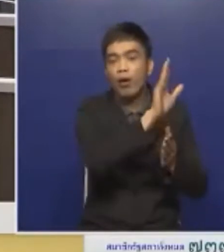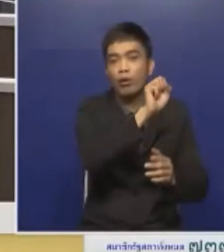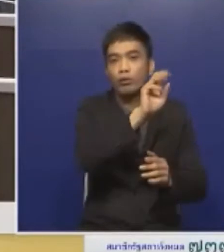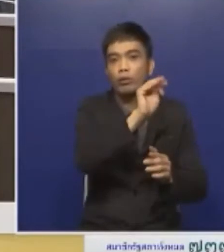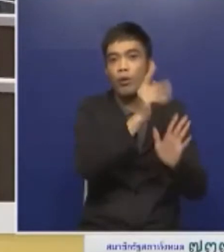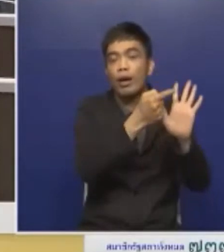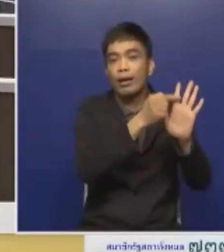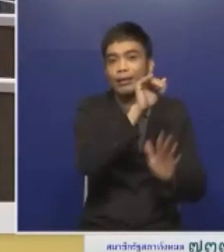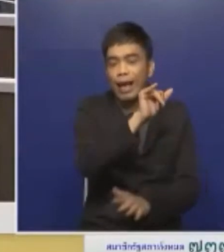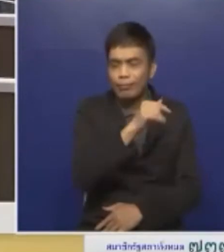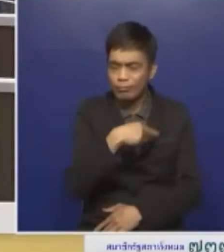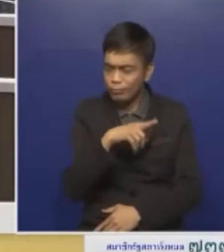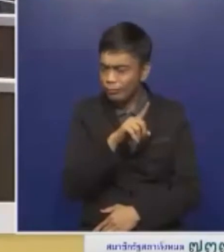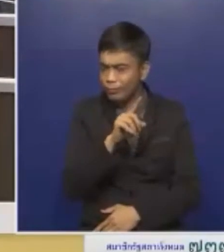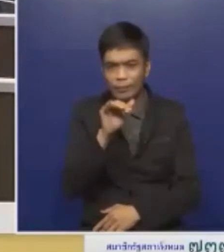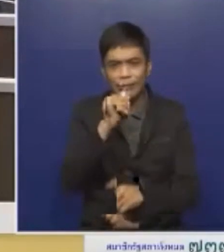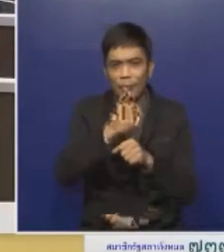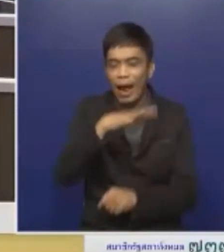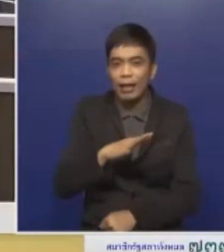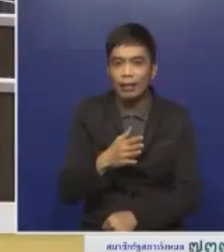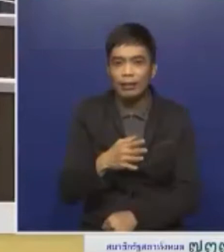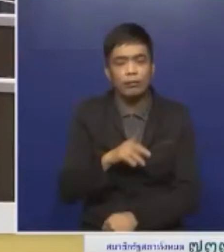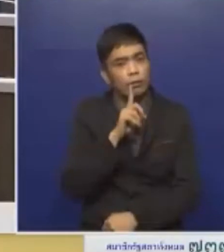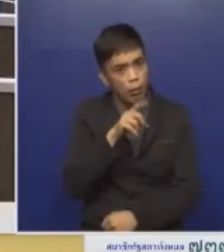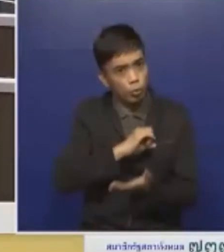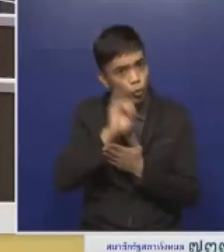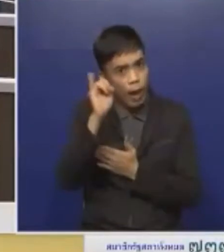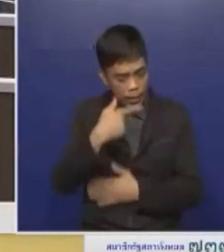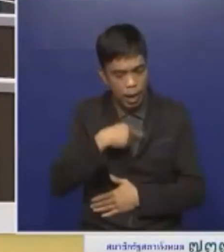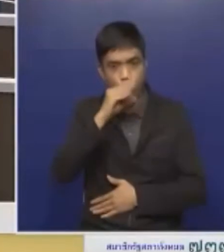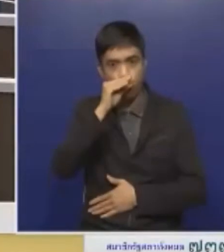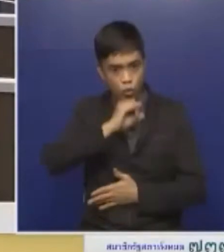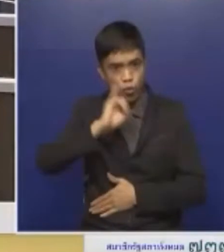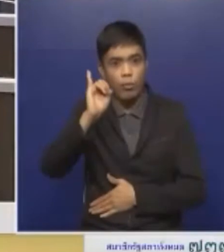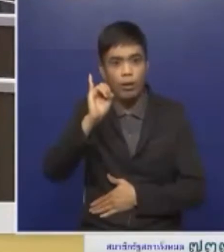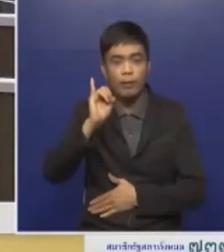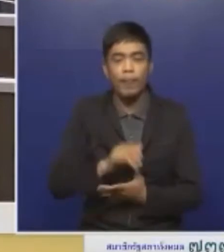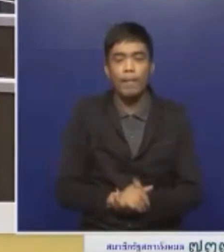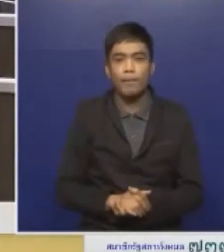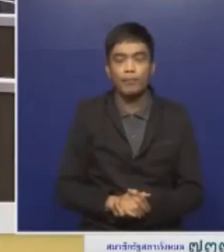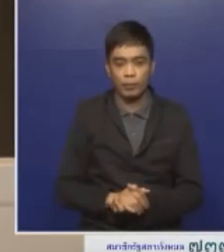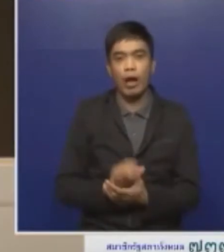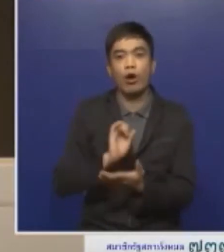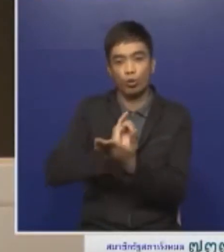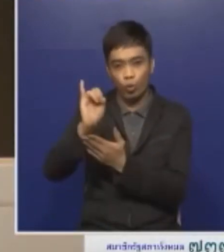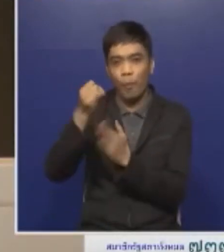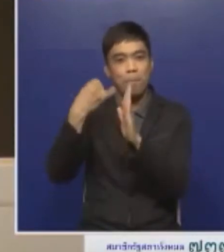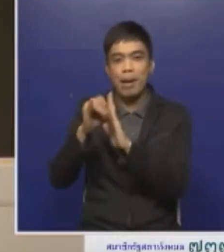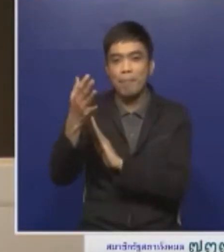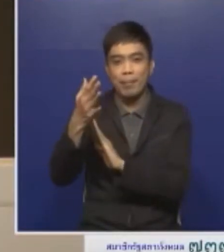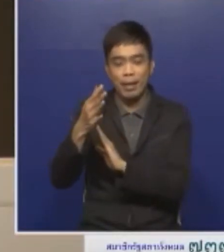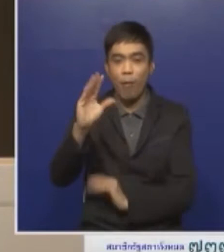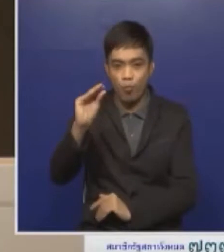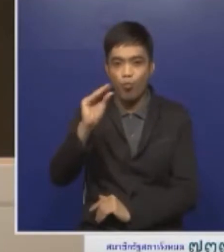ตองเรียถามธรรชาญว่า ที่ผมได้เรีน ถูกต้องหรือไม่?แลวเรื่องเดํมเิกยไอ decíaอไปไม่ผดครับเพราว่